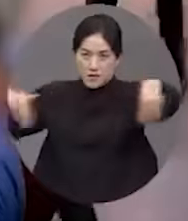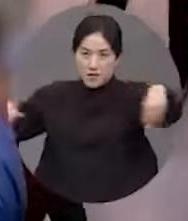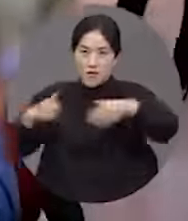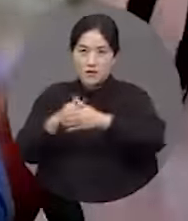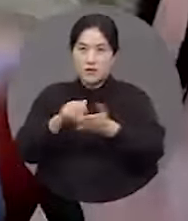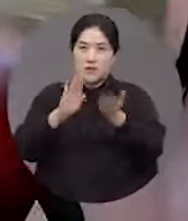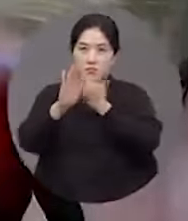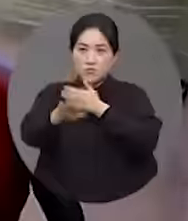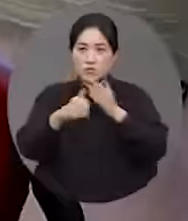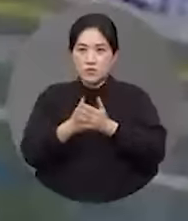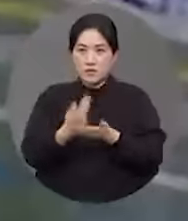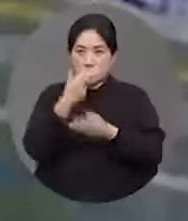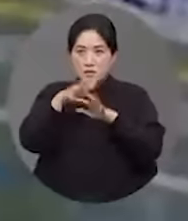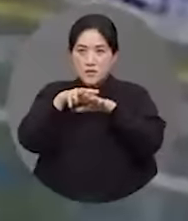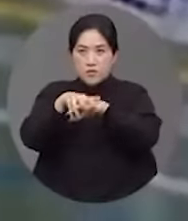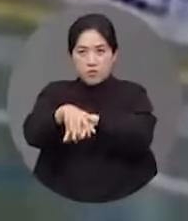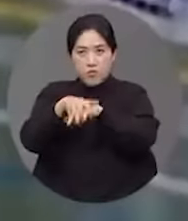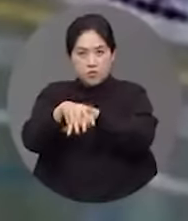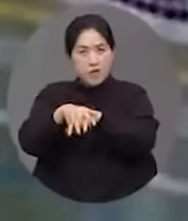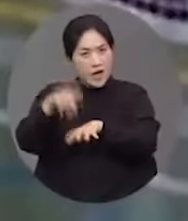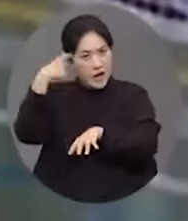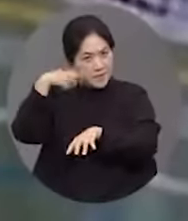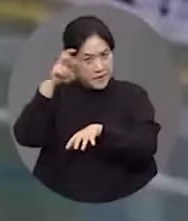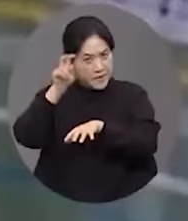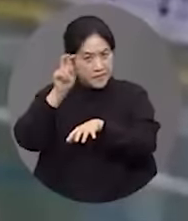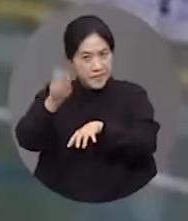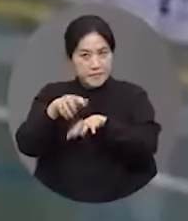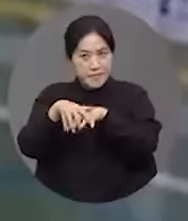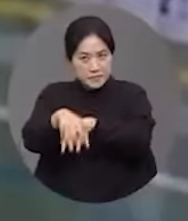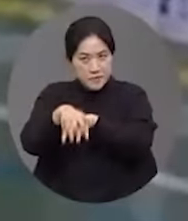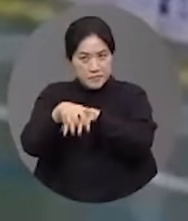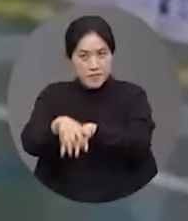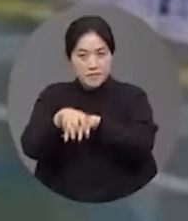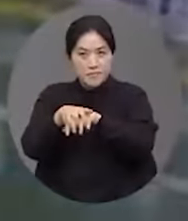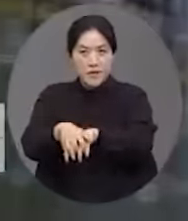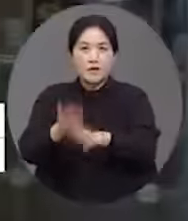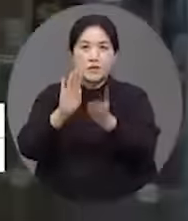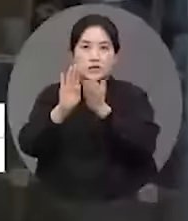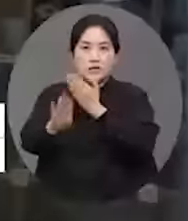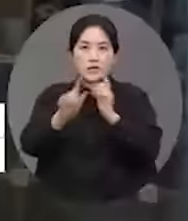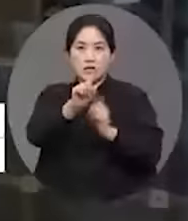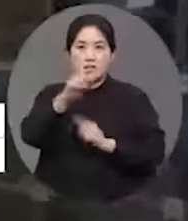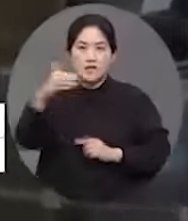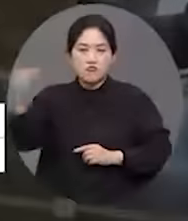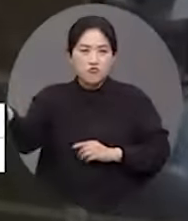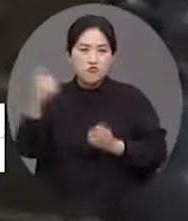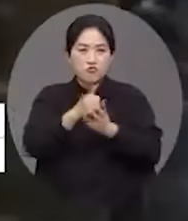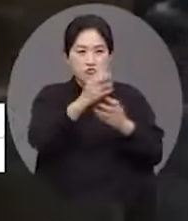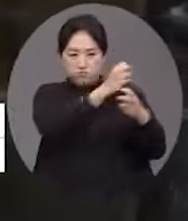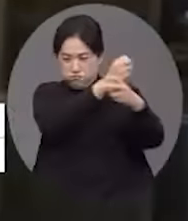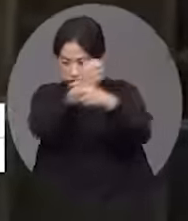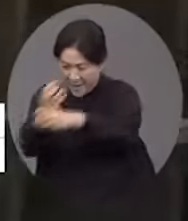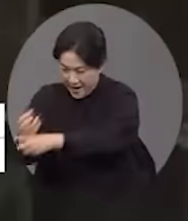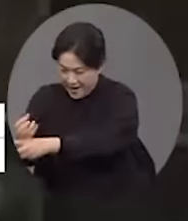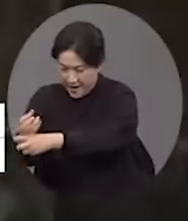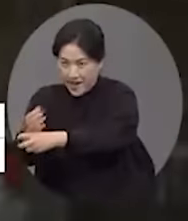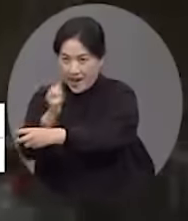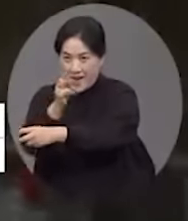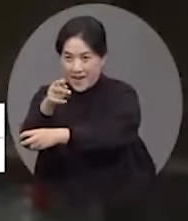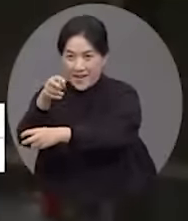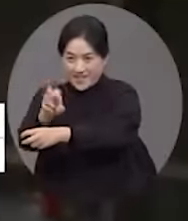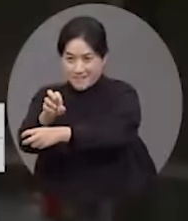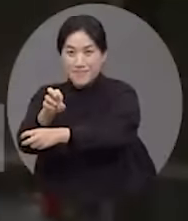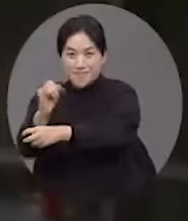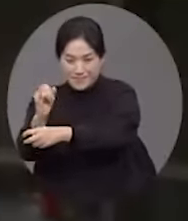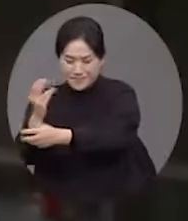그 뒤로 심폐소생술을 하는 듯한 모습이 보입니다. 이후 119 대원들이 도착했고 혜림 씨는